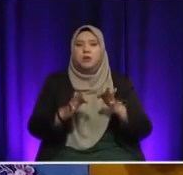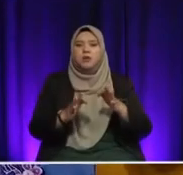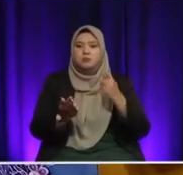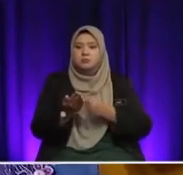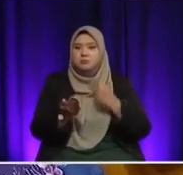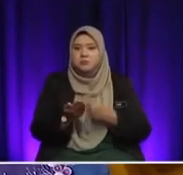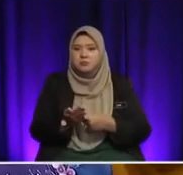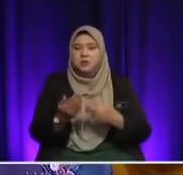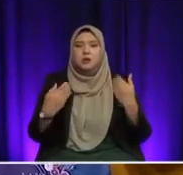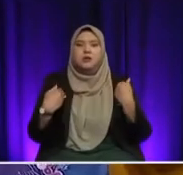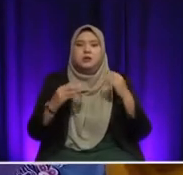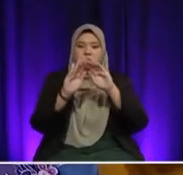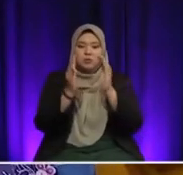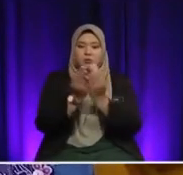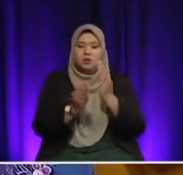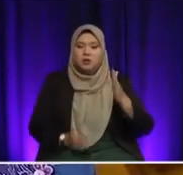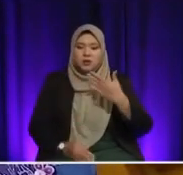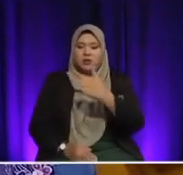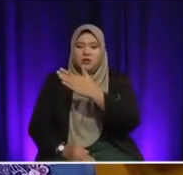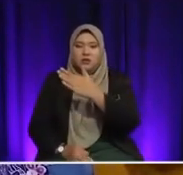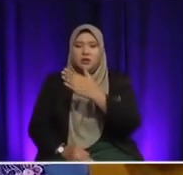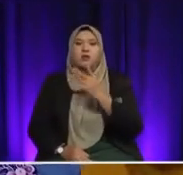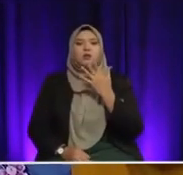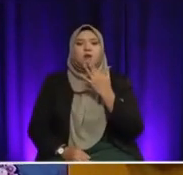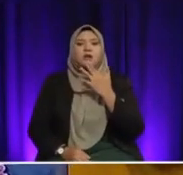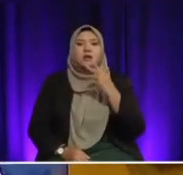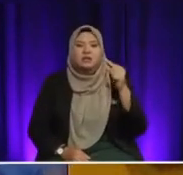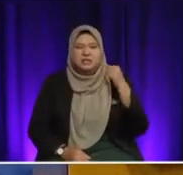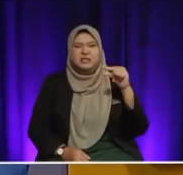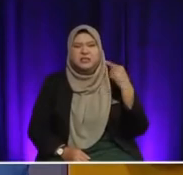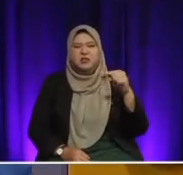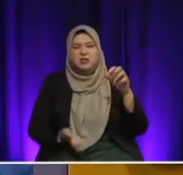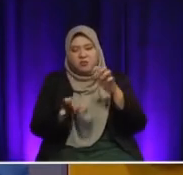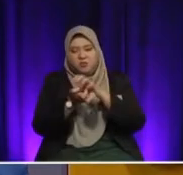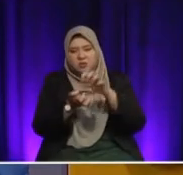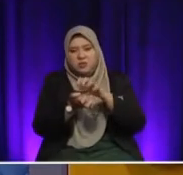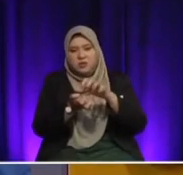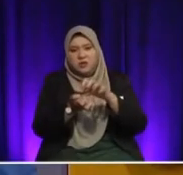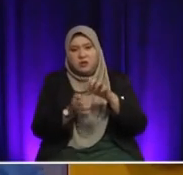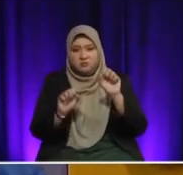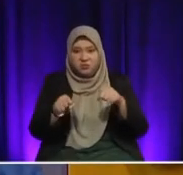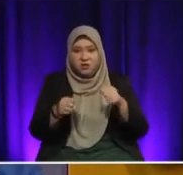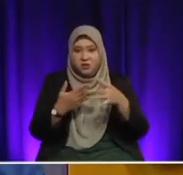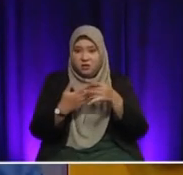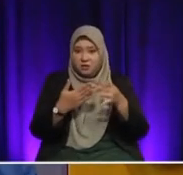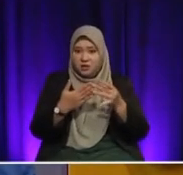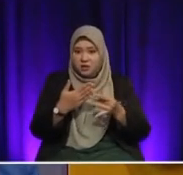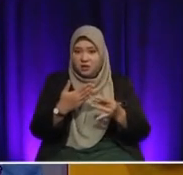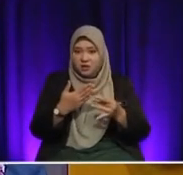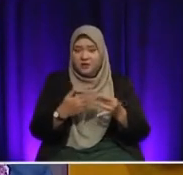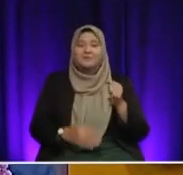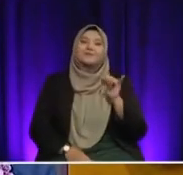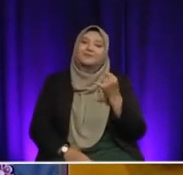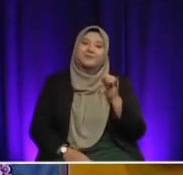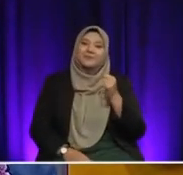Kalau kita guna ikan isi putih yang biasanya kita tengok di pasaraya, kita tak ada warna putih sebab dia memang menggunakan surimi yang ikan